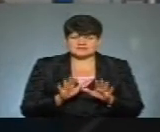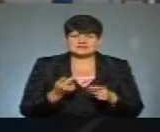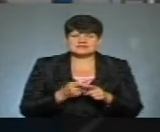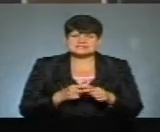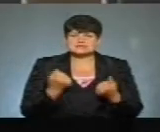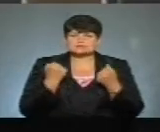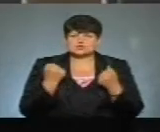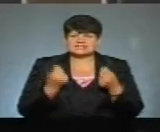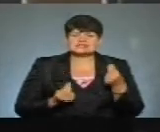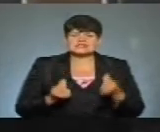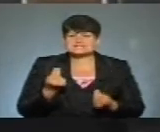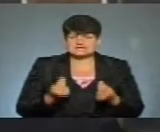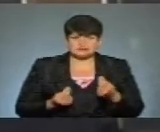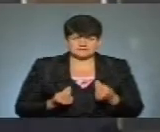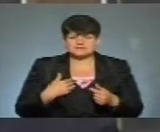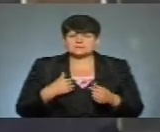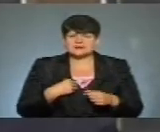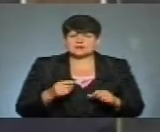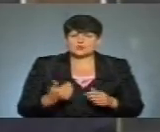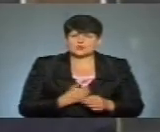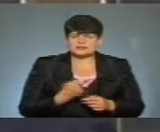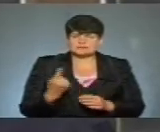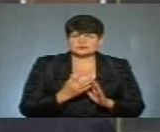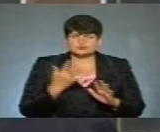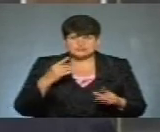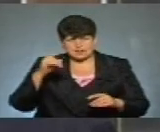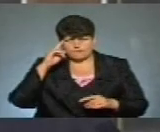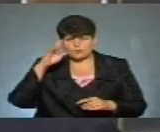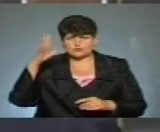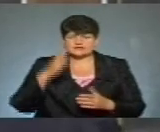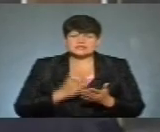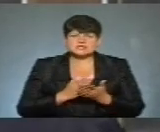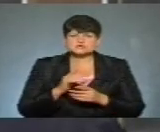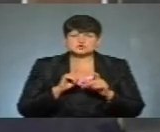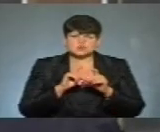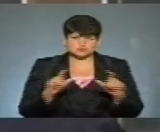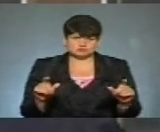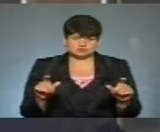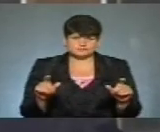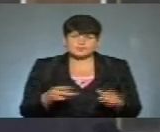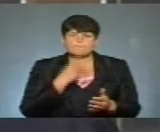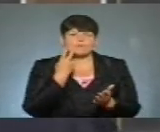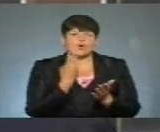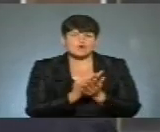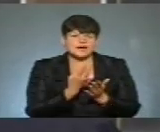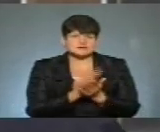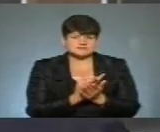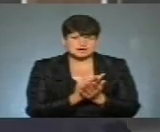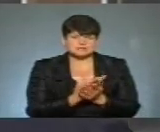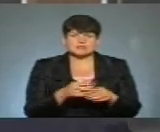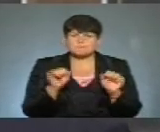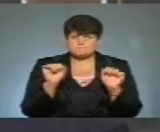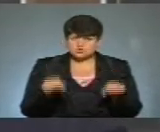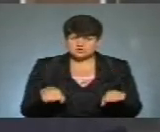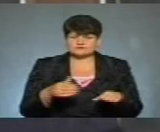спортивних ігор. В першу чергу ми хотіли би просто популяризувати службу, показати